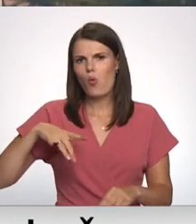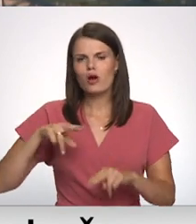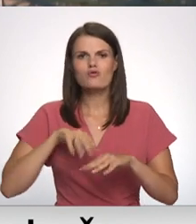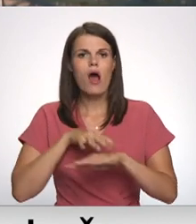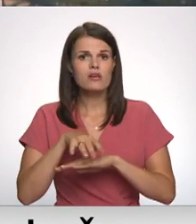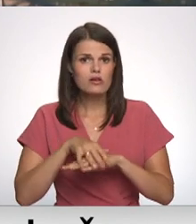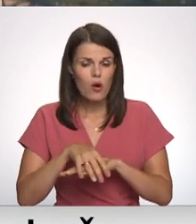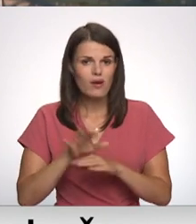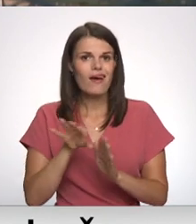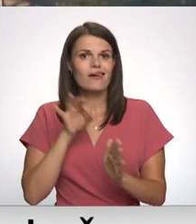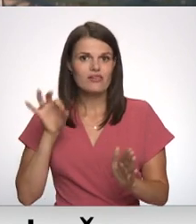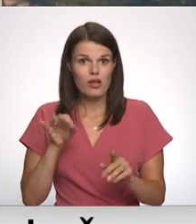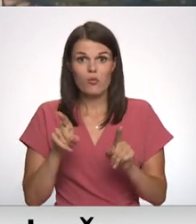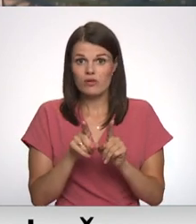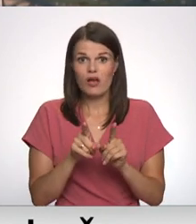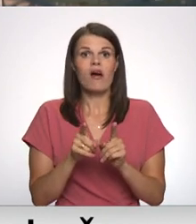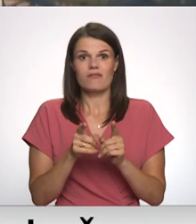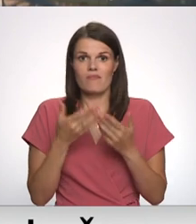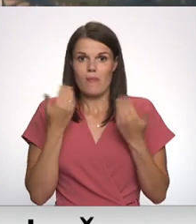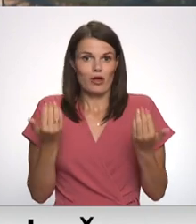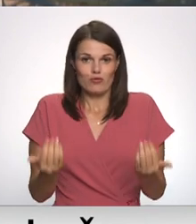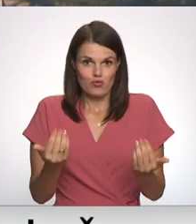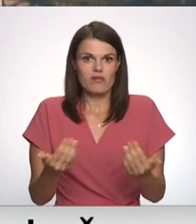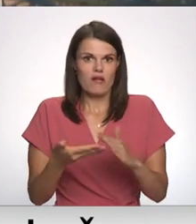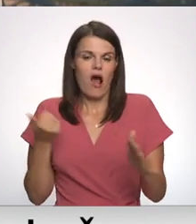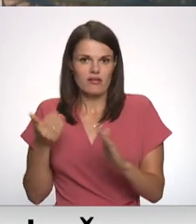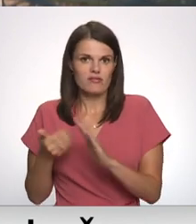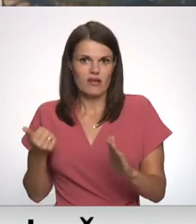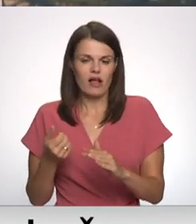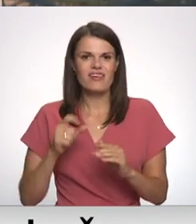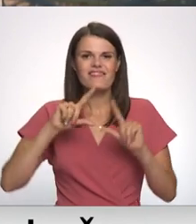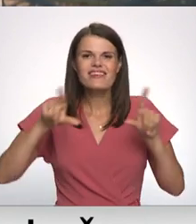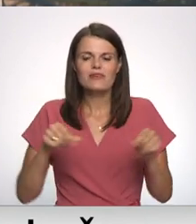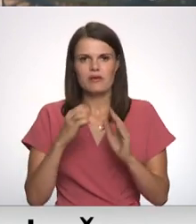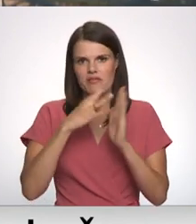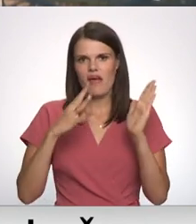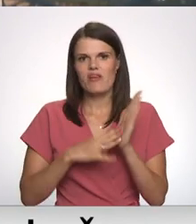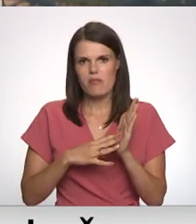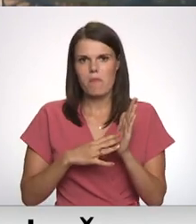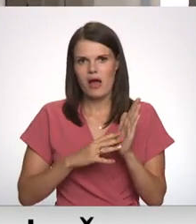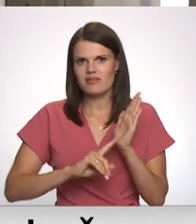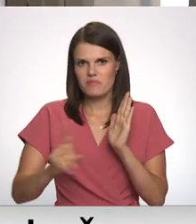Aizkrauklē. Izņēmums nebija arī šodien, kad atcelti vismaz 19 reizi. Par to Madara Līcīte.